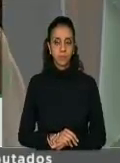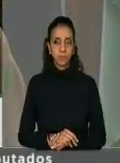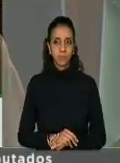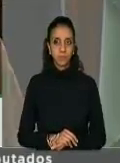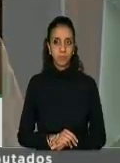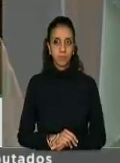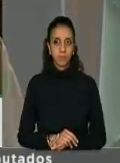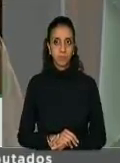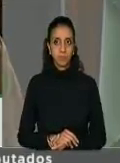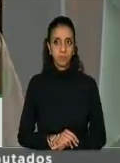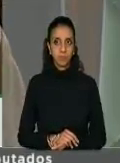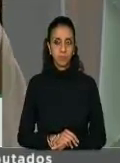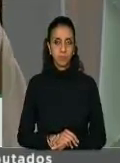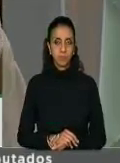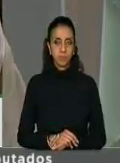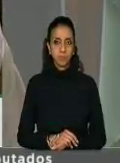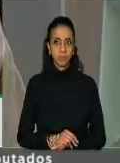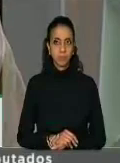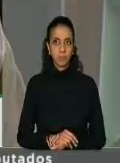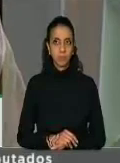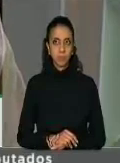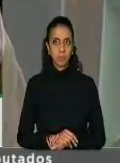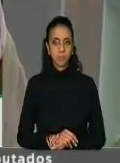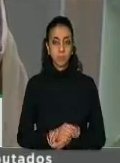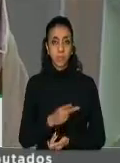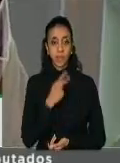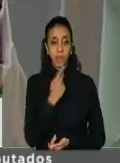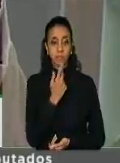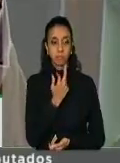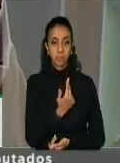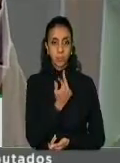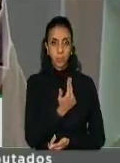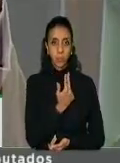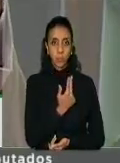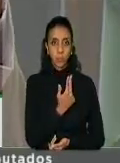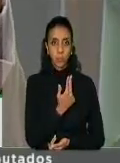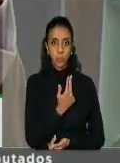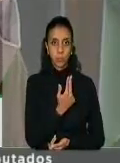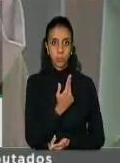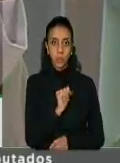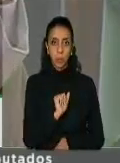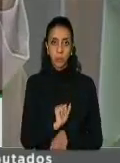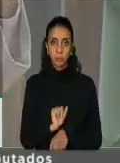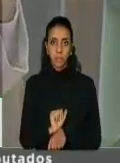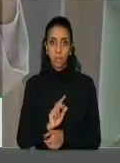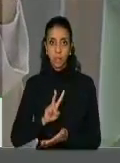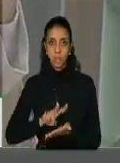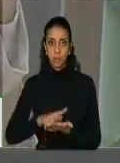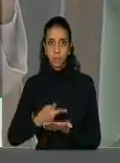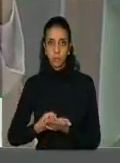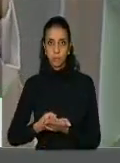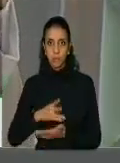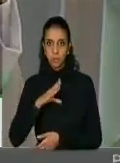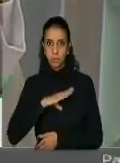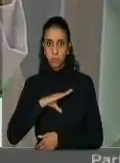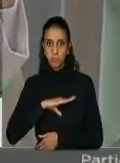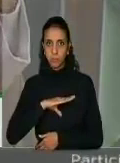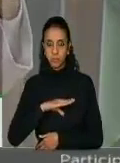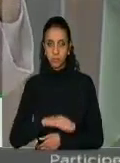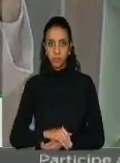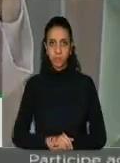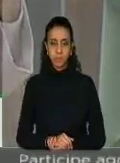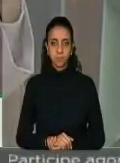تكونوا مثالا صادقا وطيبا لسماحة الإسلام